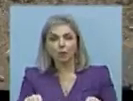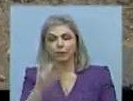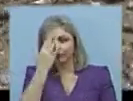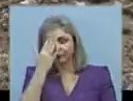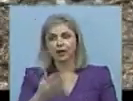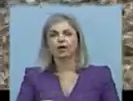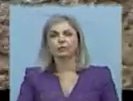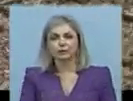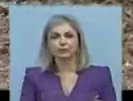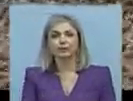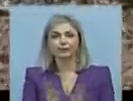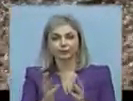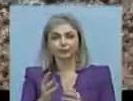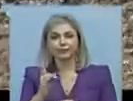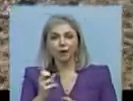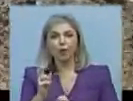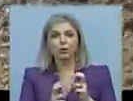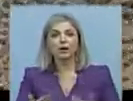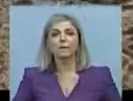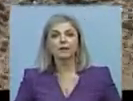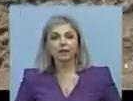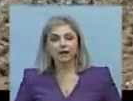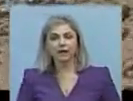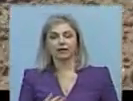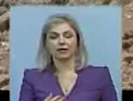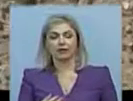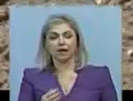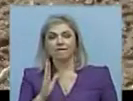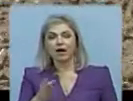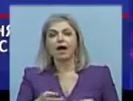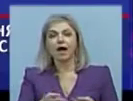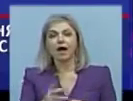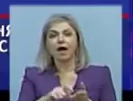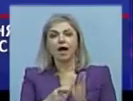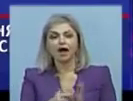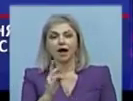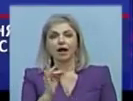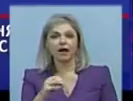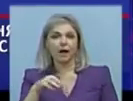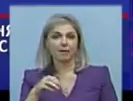риби на комунальному підприємстві «Центр захисту тварин» шляхом спалювання у крематорії.